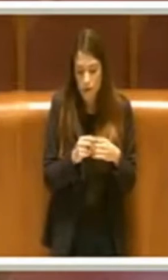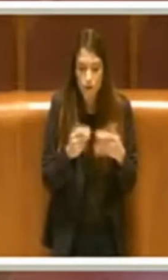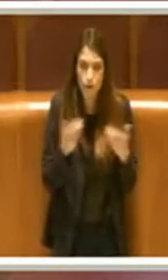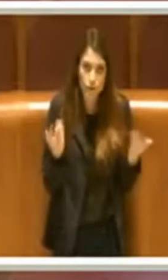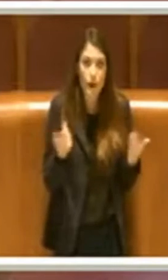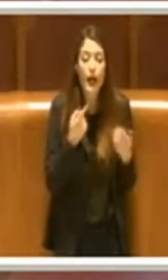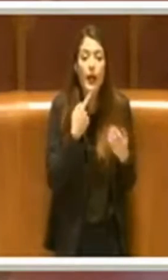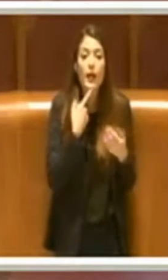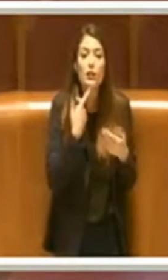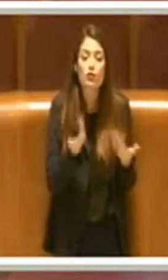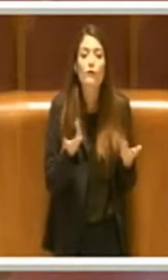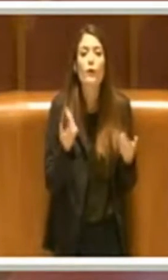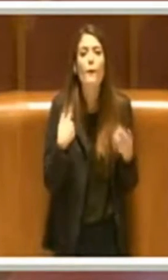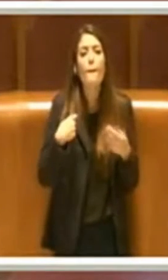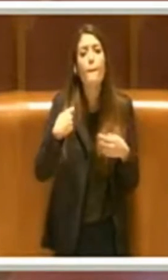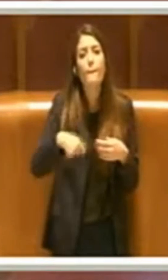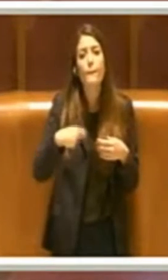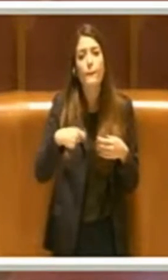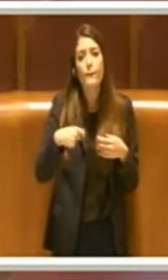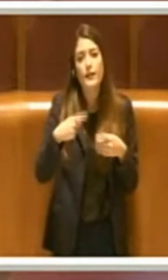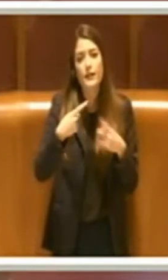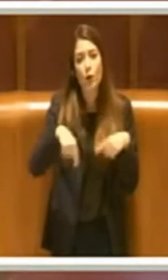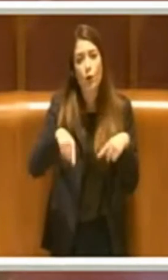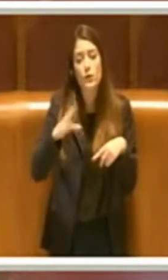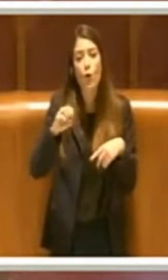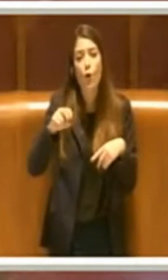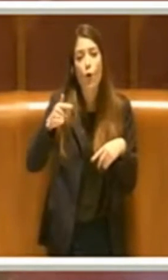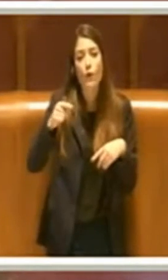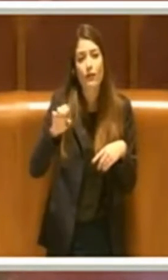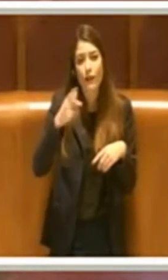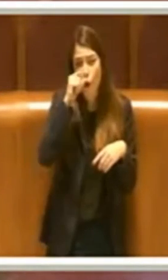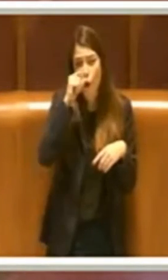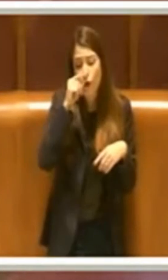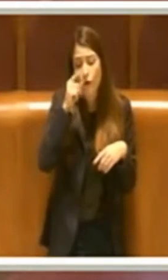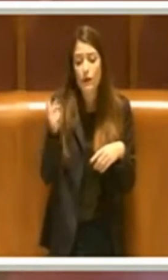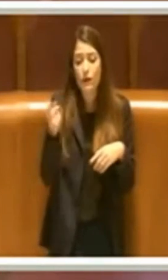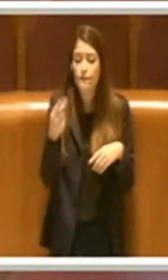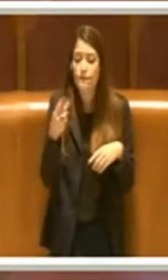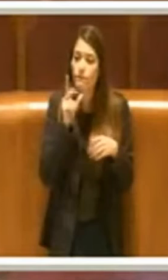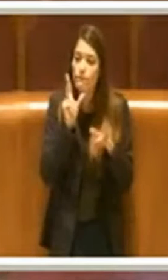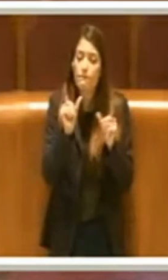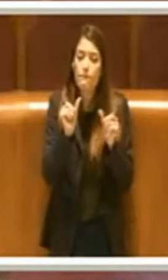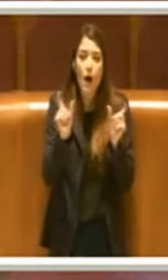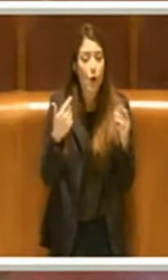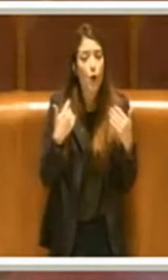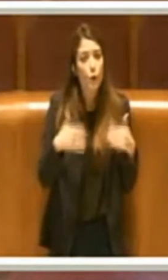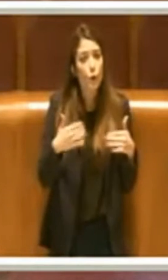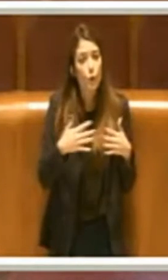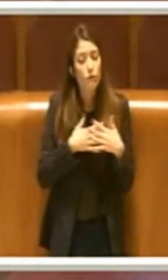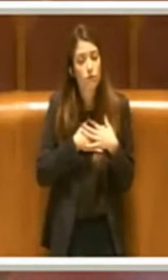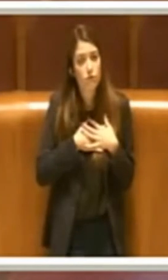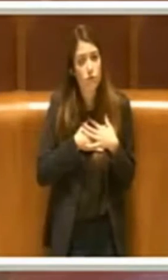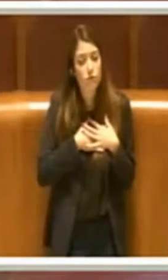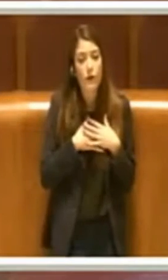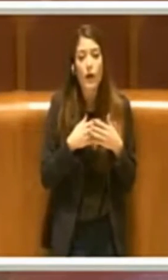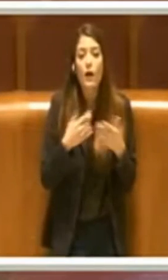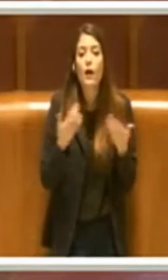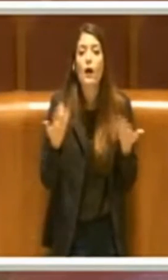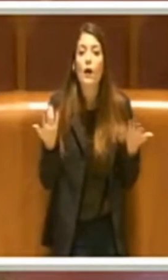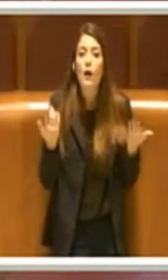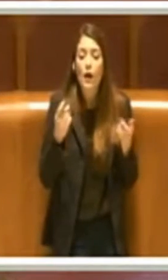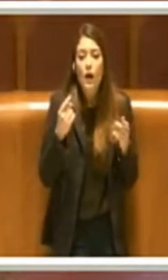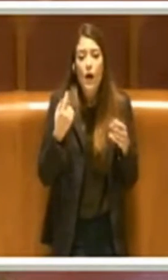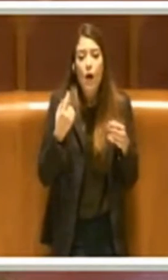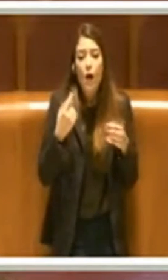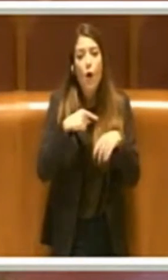Dicevo, il Premier Conte ha usato parole che toccano il cuore per chi le vuole ascoltare. È la nostra ora più buia,